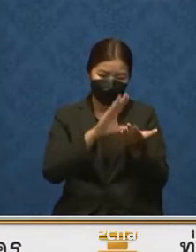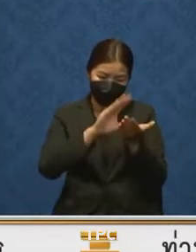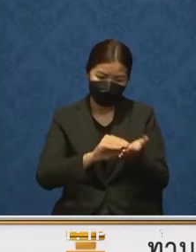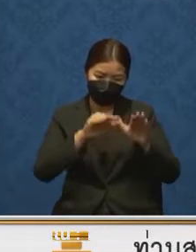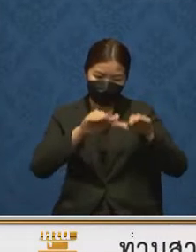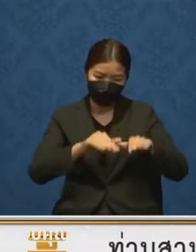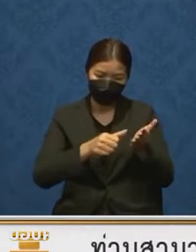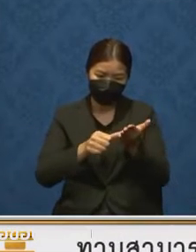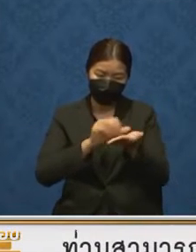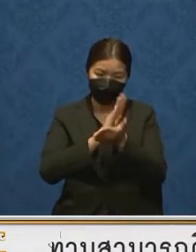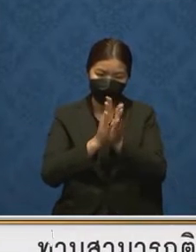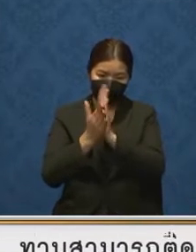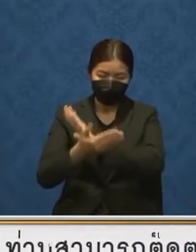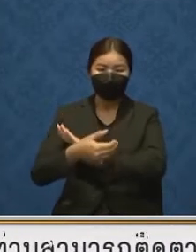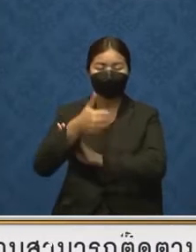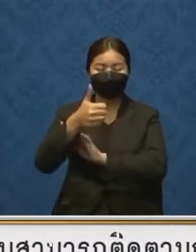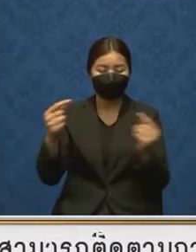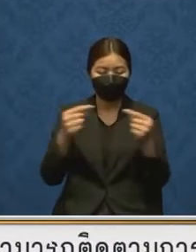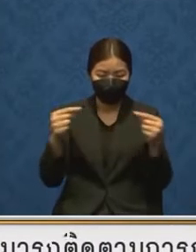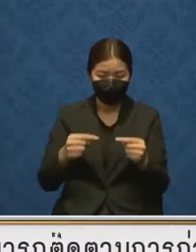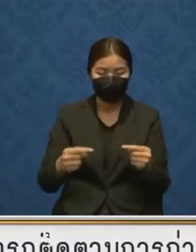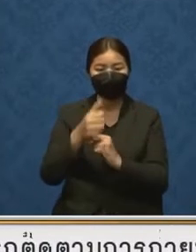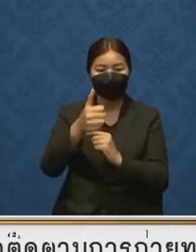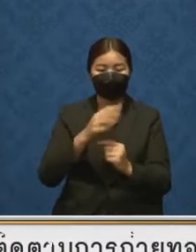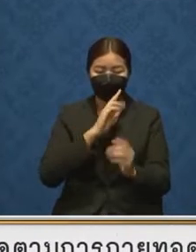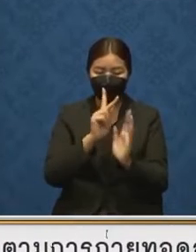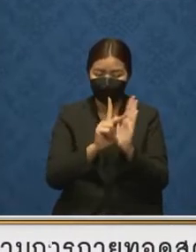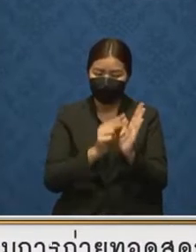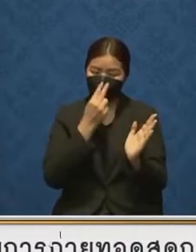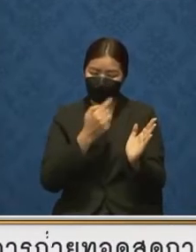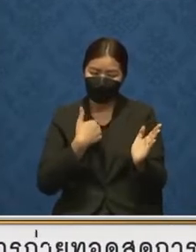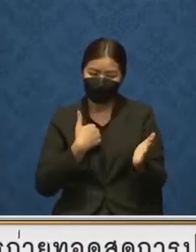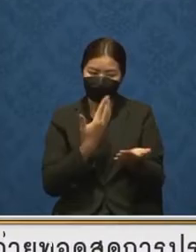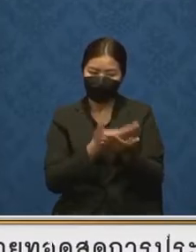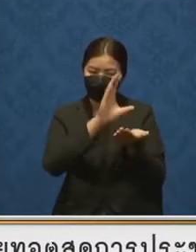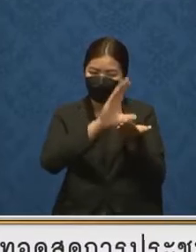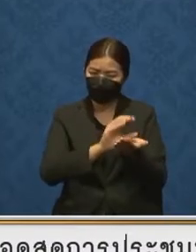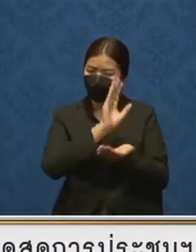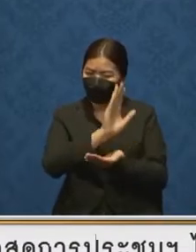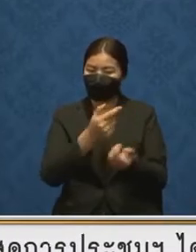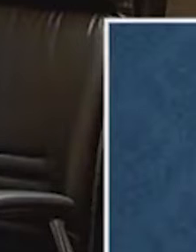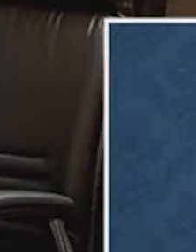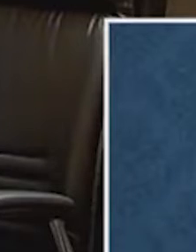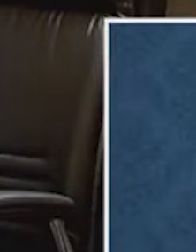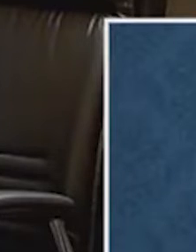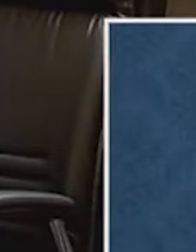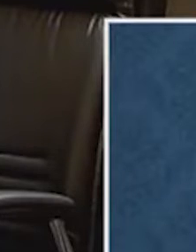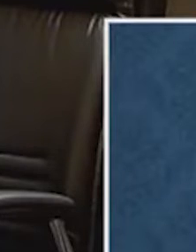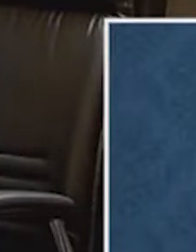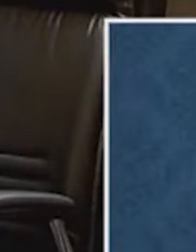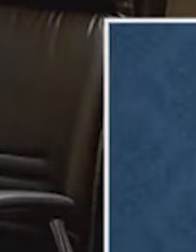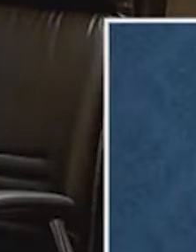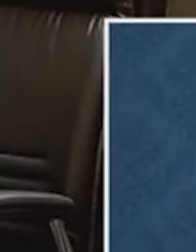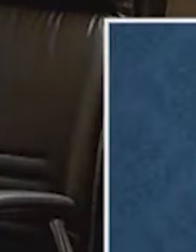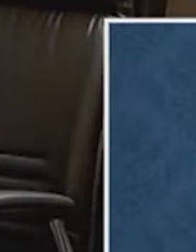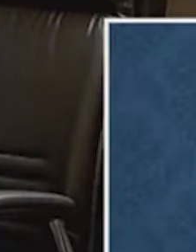ใดเว้นแต่กฎหมายบัญญัติห้ามปรับลดเท่านั้นต้องเป็นกฎหมายบัญญัตินะครับงบ